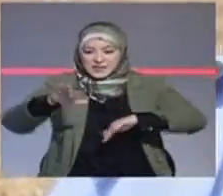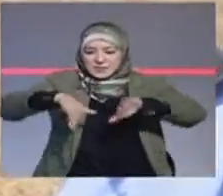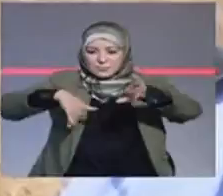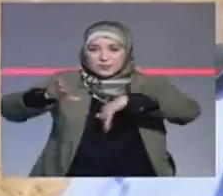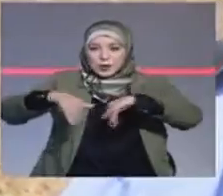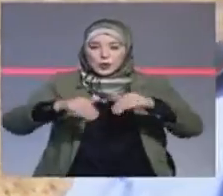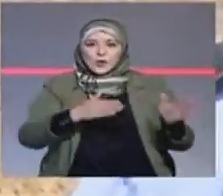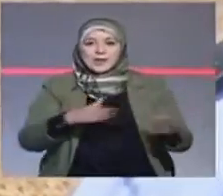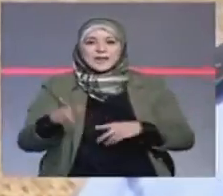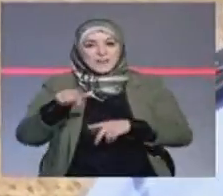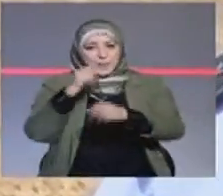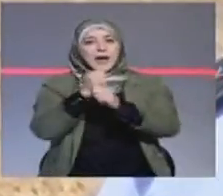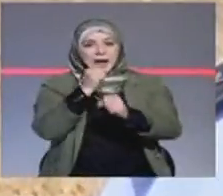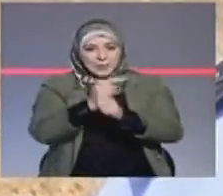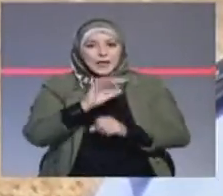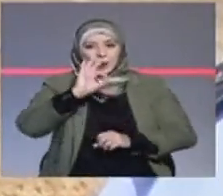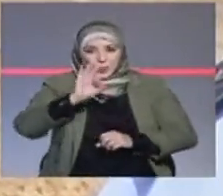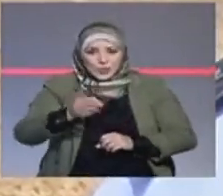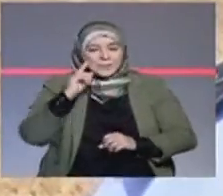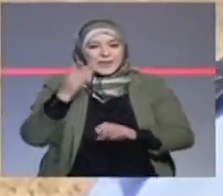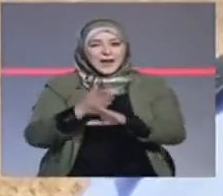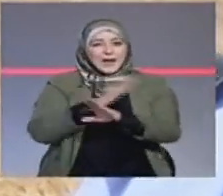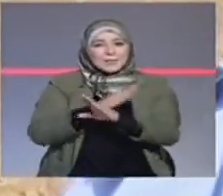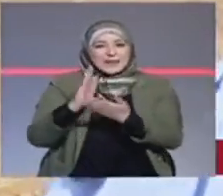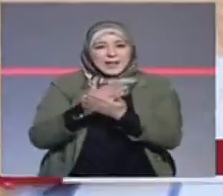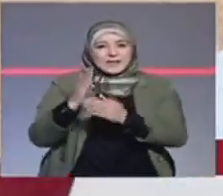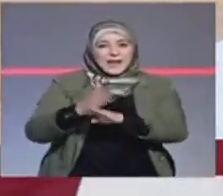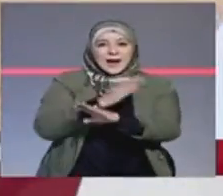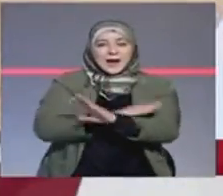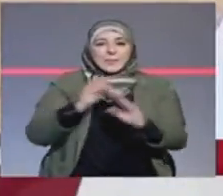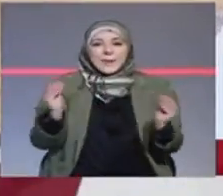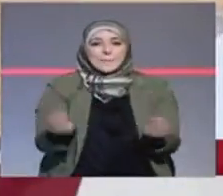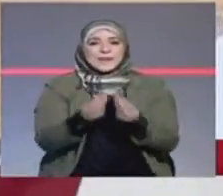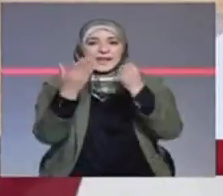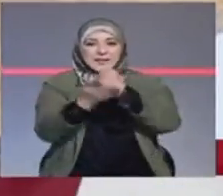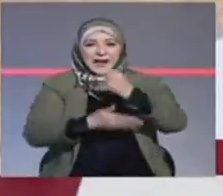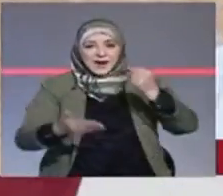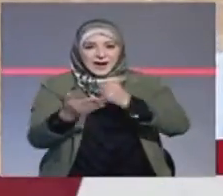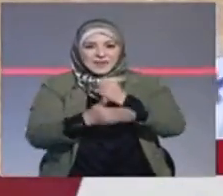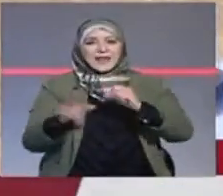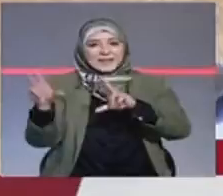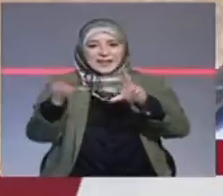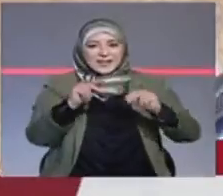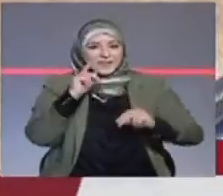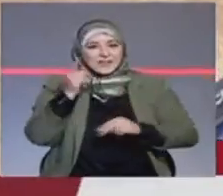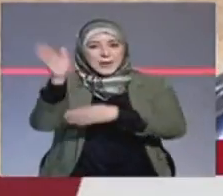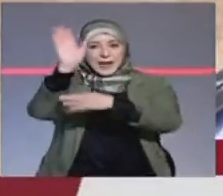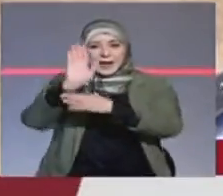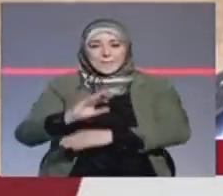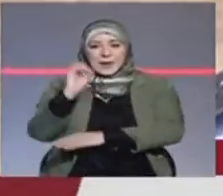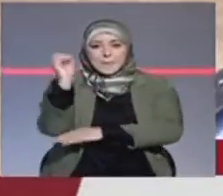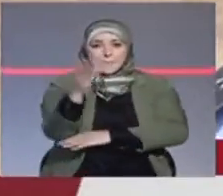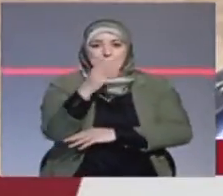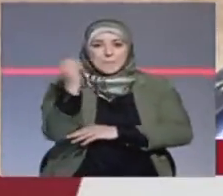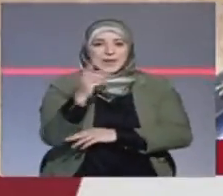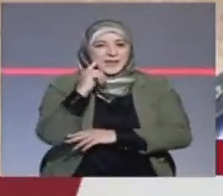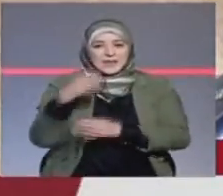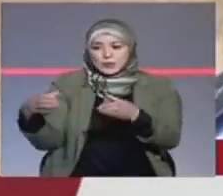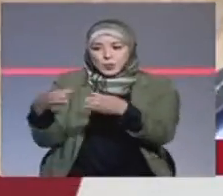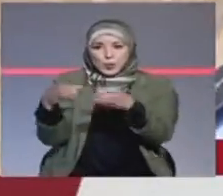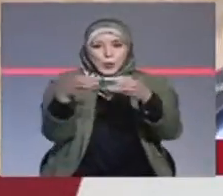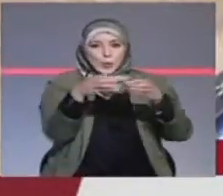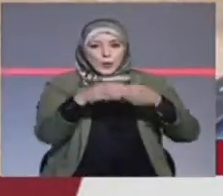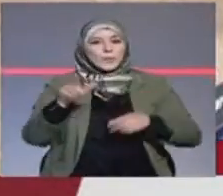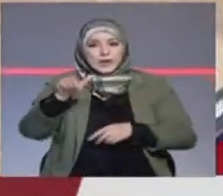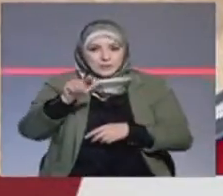فما أعمال تحضيرية قامت بها قبل بداية موسم الحصاد، زاد كيف كيف بالنسبة للحماية المدنية بفرقها